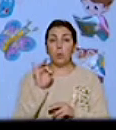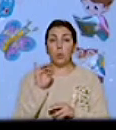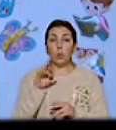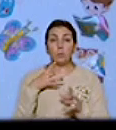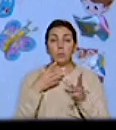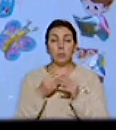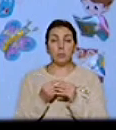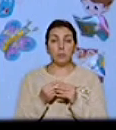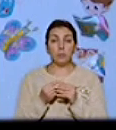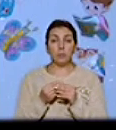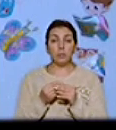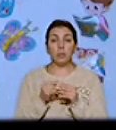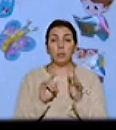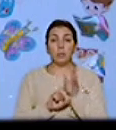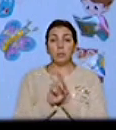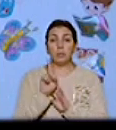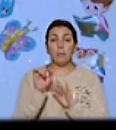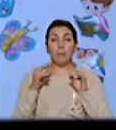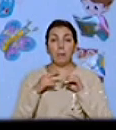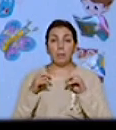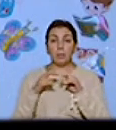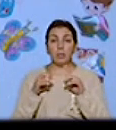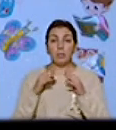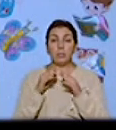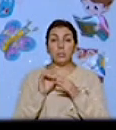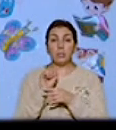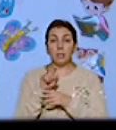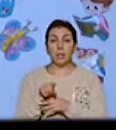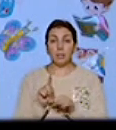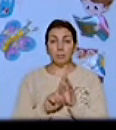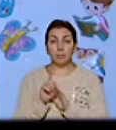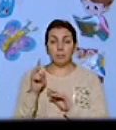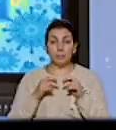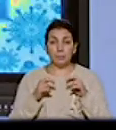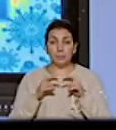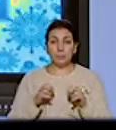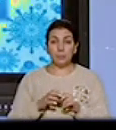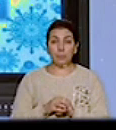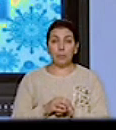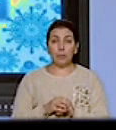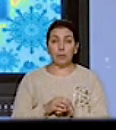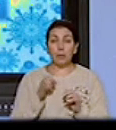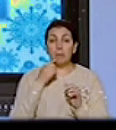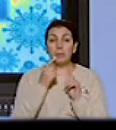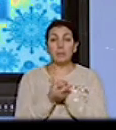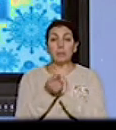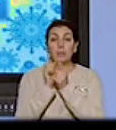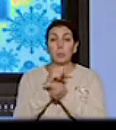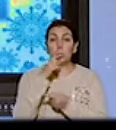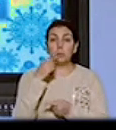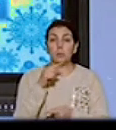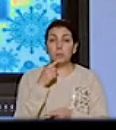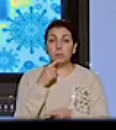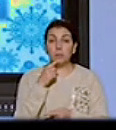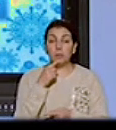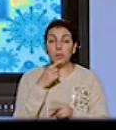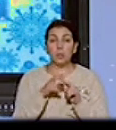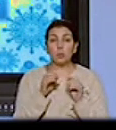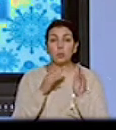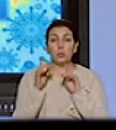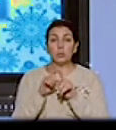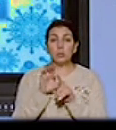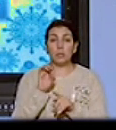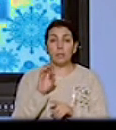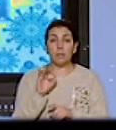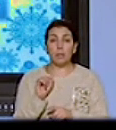мы с вами традиционно начнем с проверки домашнего задания. Переведи на русский язык следующие